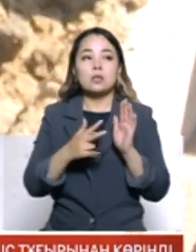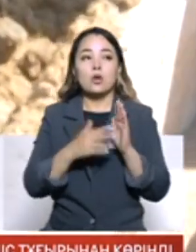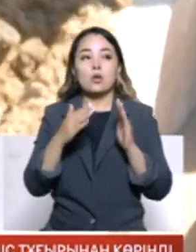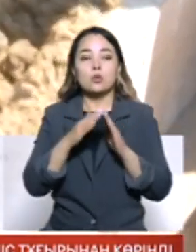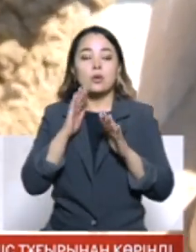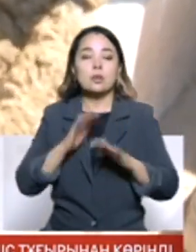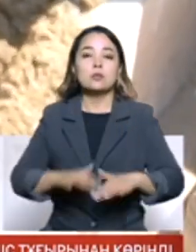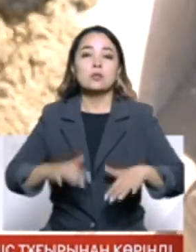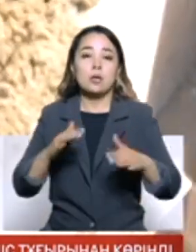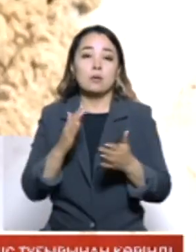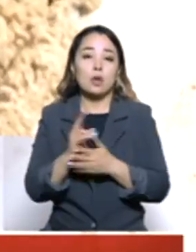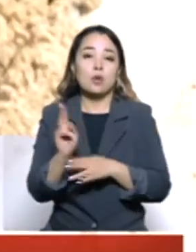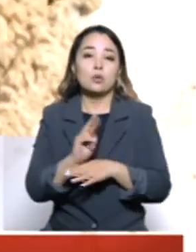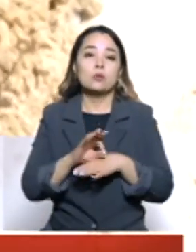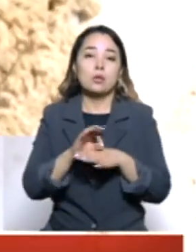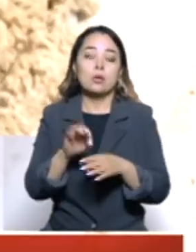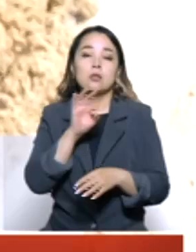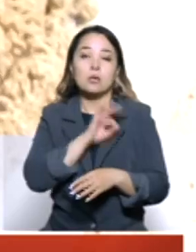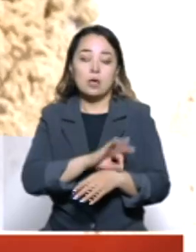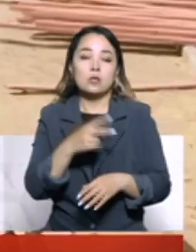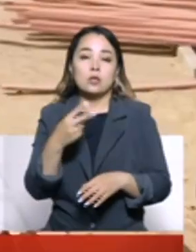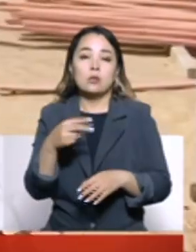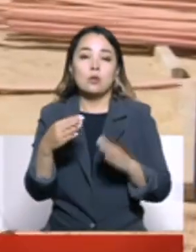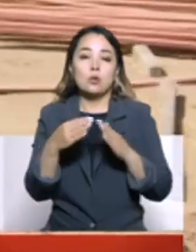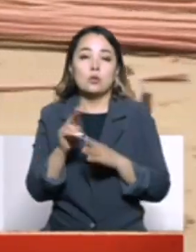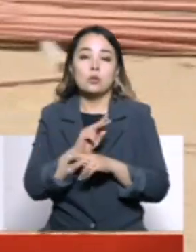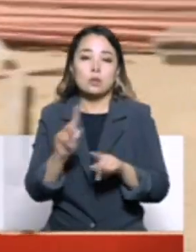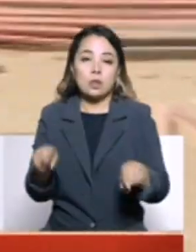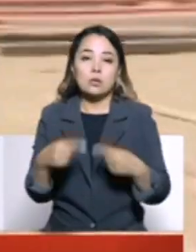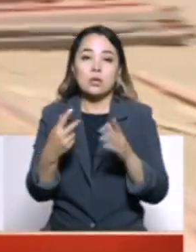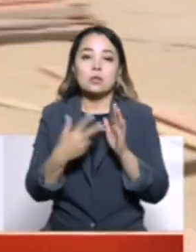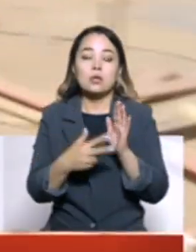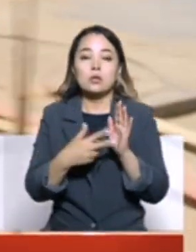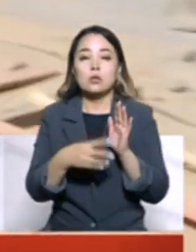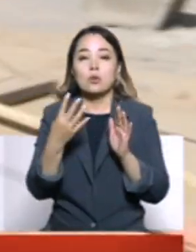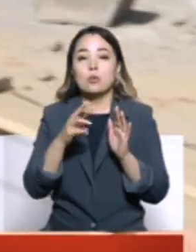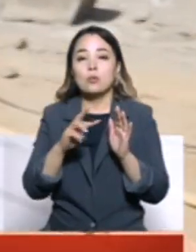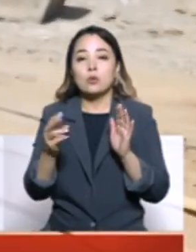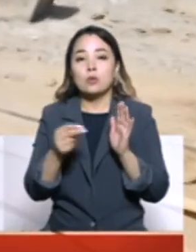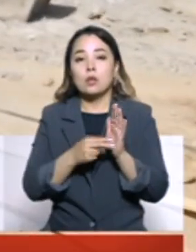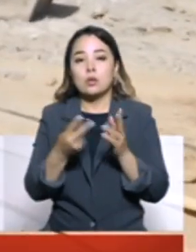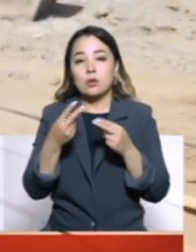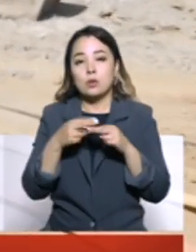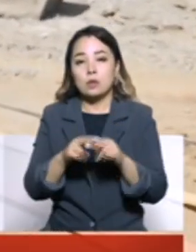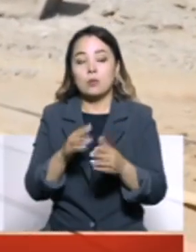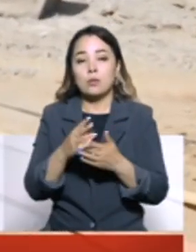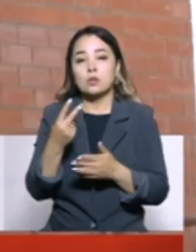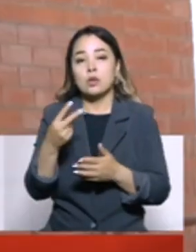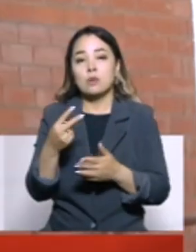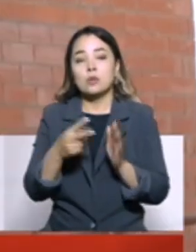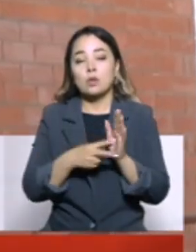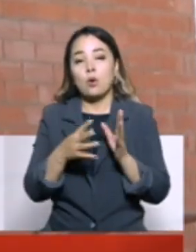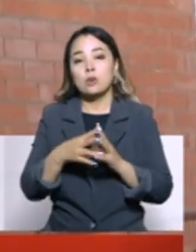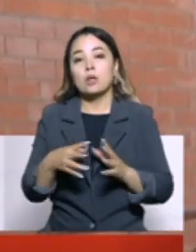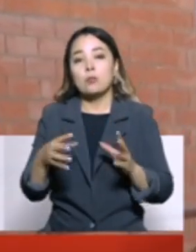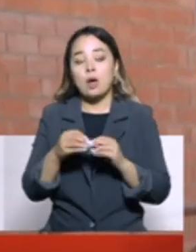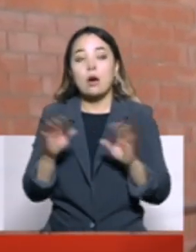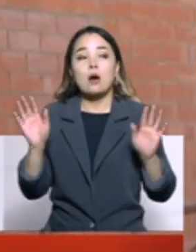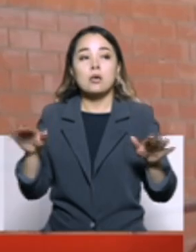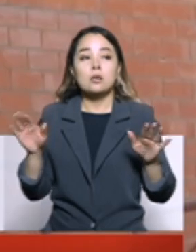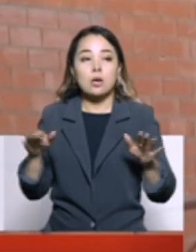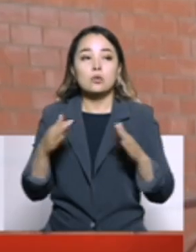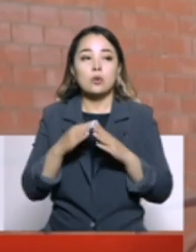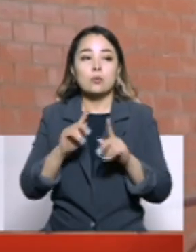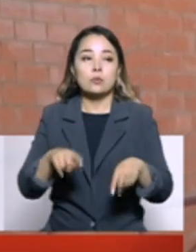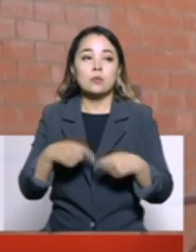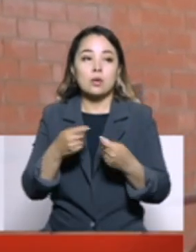басқан. Оның ішінде жөндеуге жарайтын 20 үйді қалпына келтіруге 84 миллион теңге бөлінді. 27 отбасына Арқалықтан пәтер